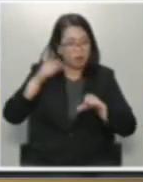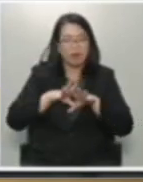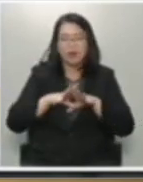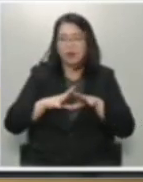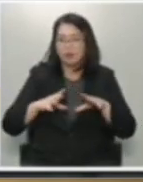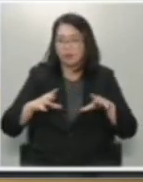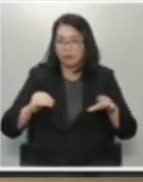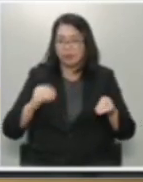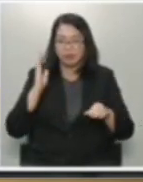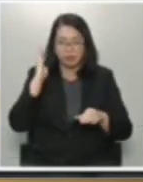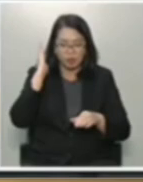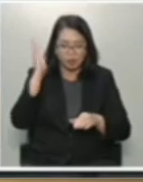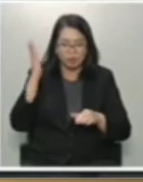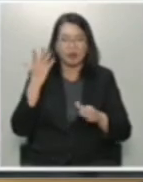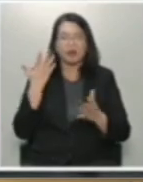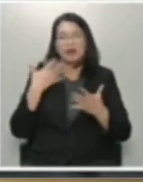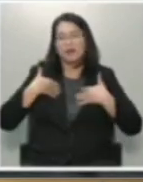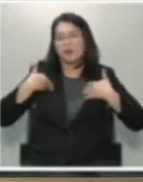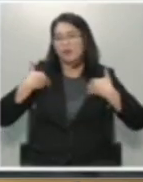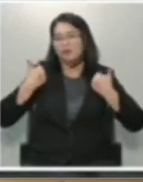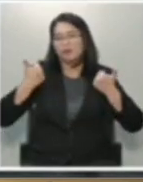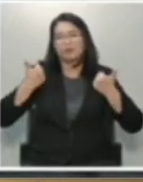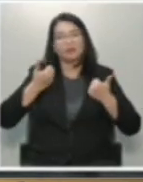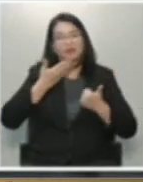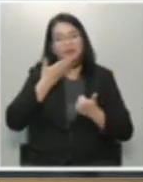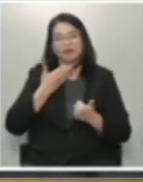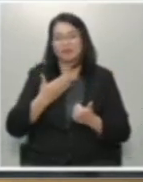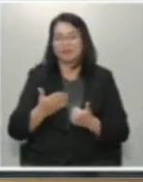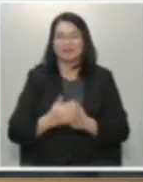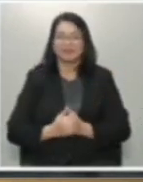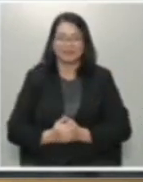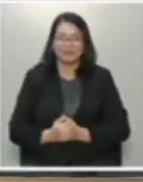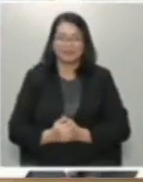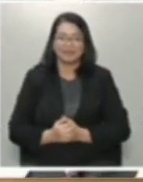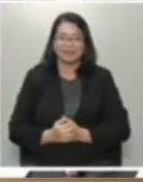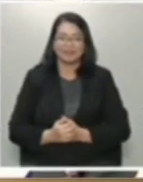ราจะกลับมามีความสุขเหมือนเดิมต่อไปครับขอบคุณมากครับ ครับต่อไปคุณหมอ